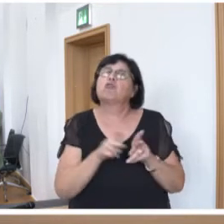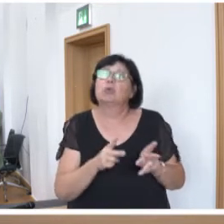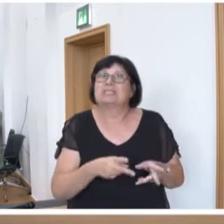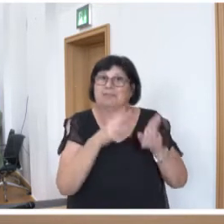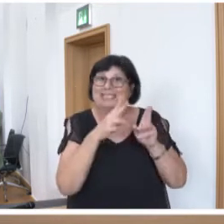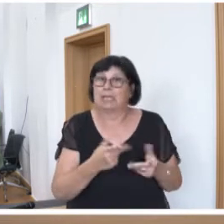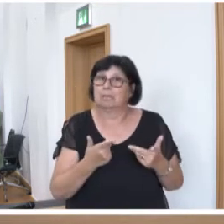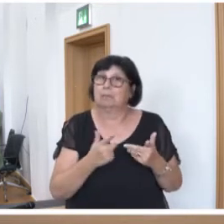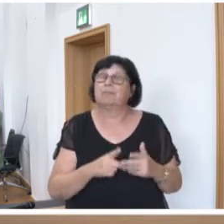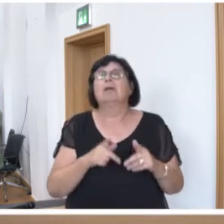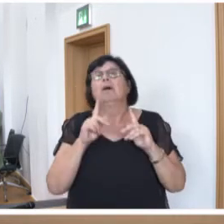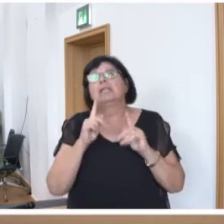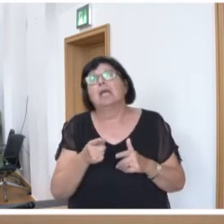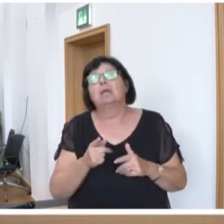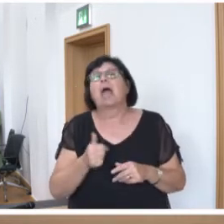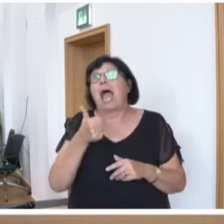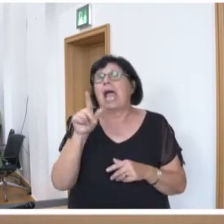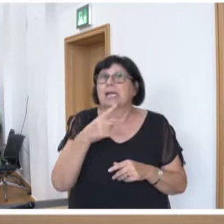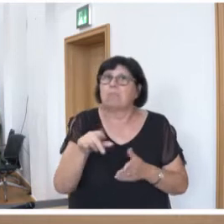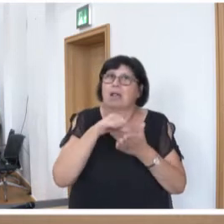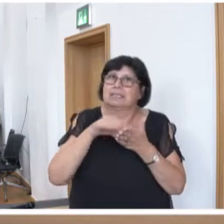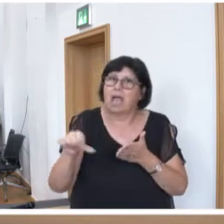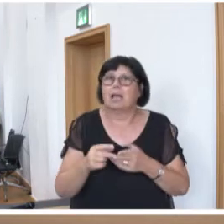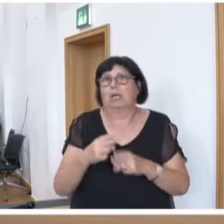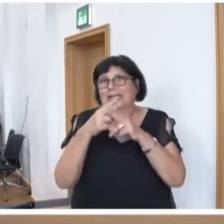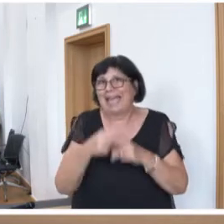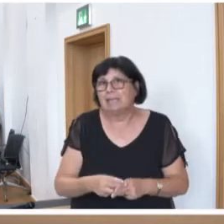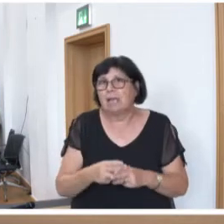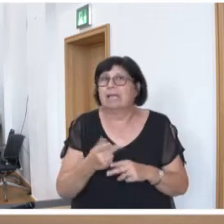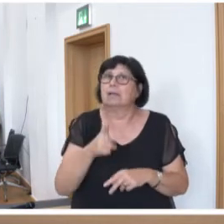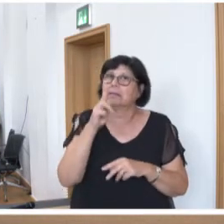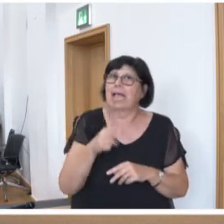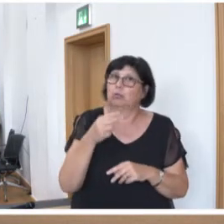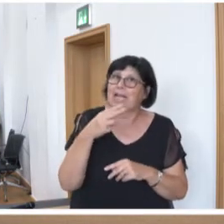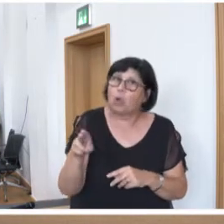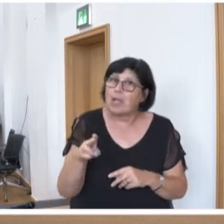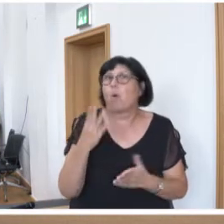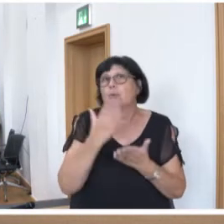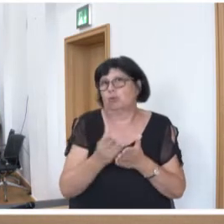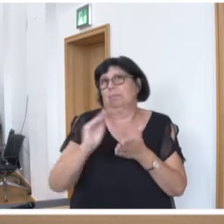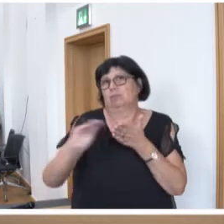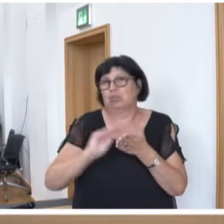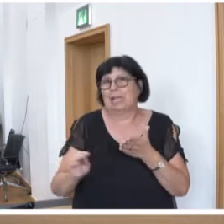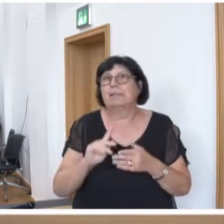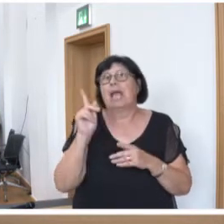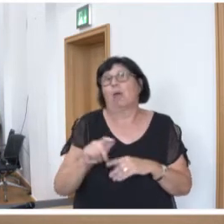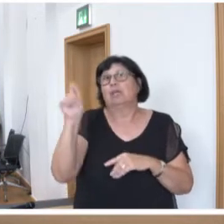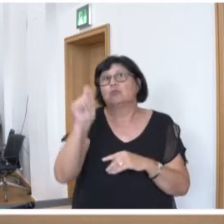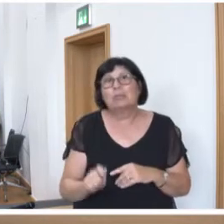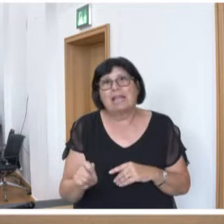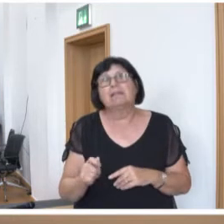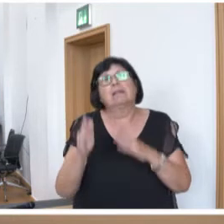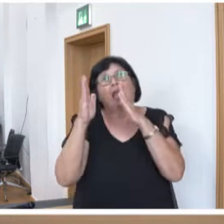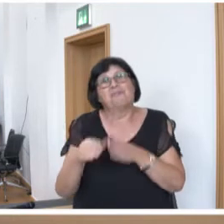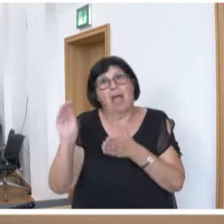Die Einmalzahlungen an RentnerInnen sowie Pensionäre des Bundes in Höhe von 300 Euro sind verankert. Auch die Berücksichtigung der Studierenden und